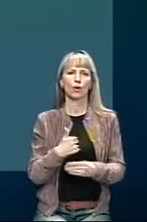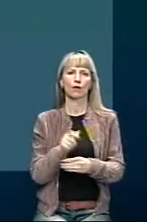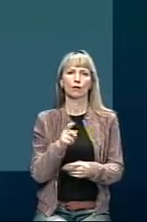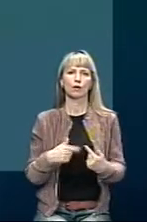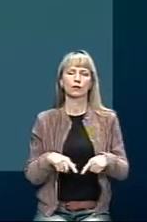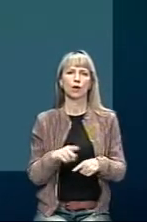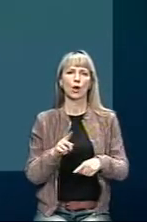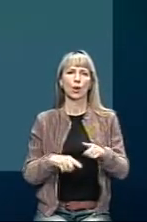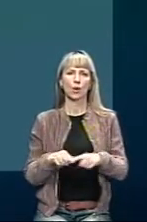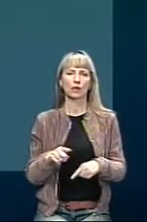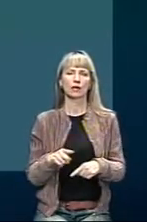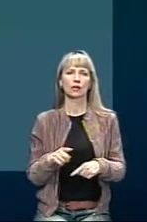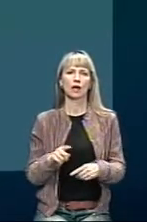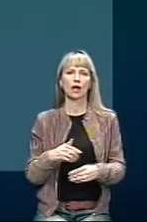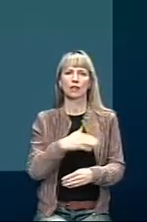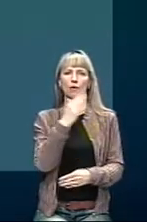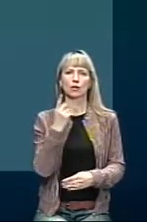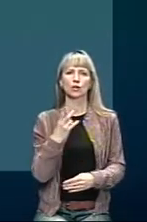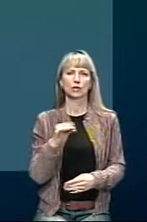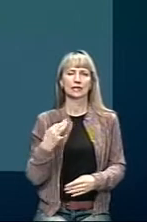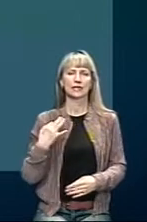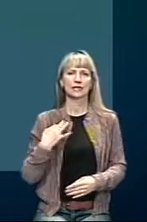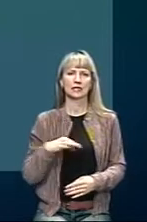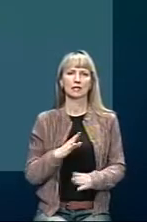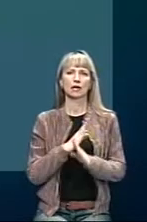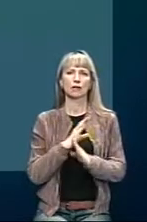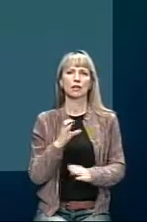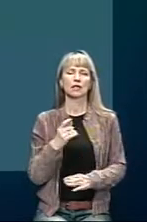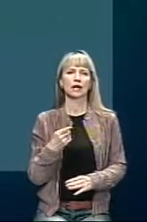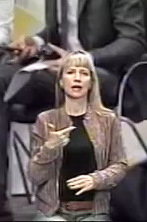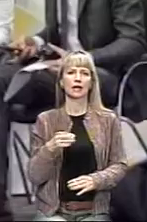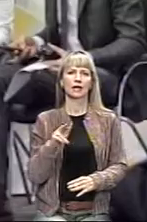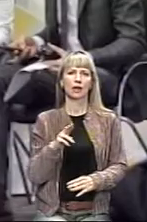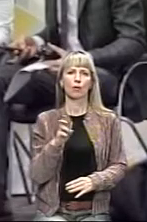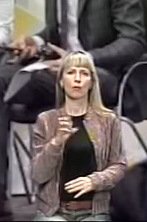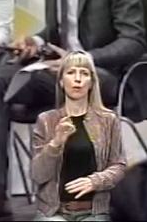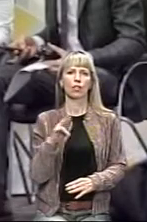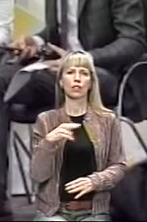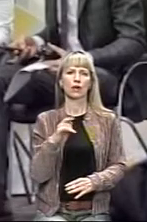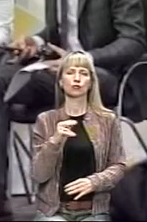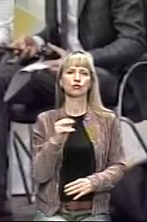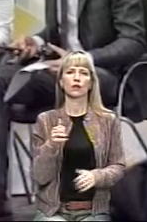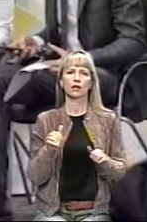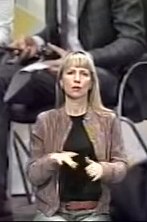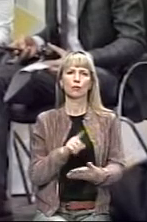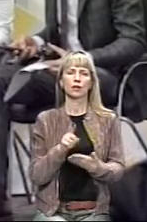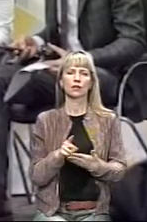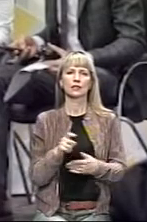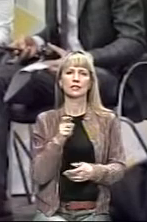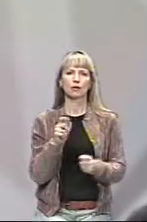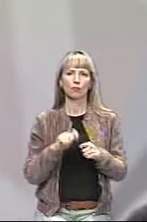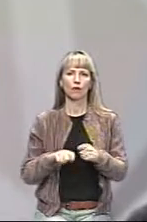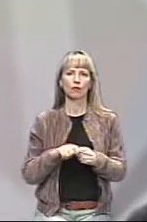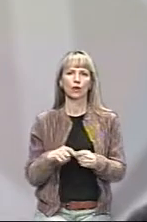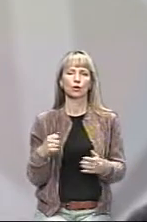«Родина Героїв Небесної Сотні», син загиблого Сергія Бондарчука. Досі не вирішене питання з експертизами щодо